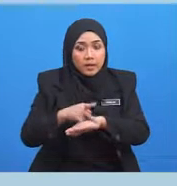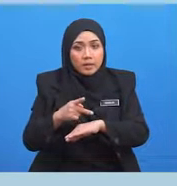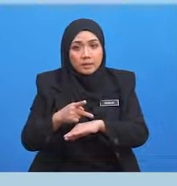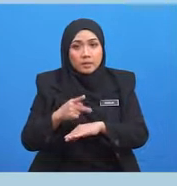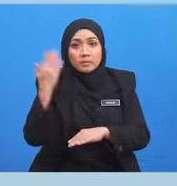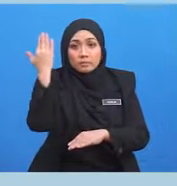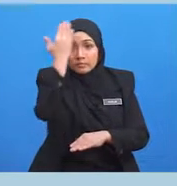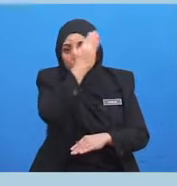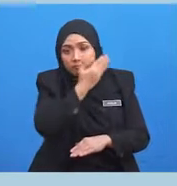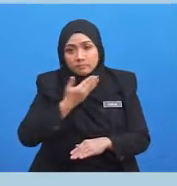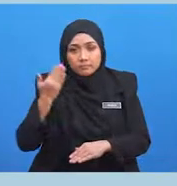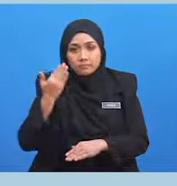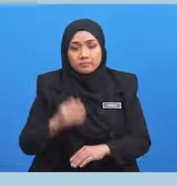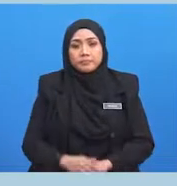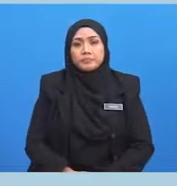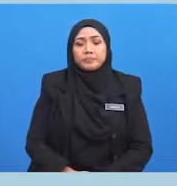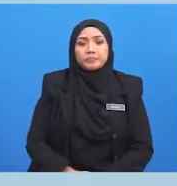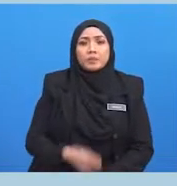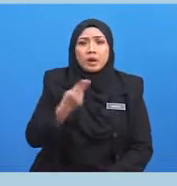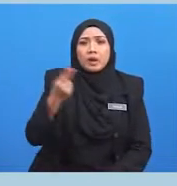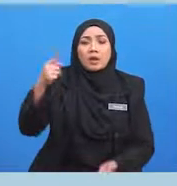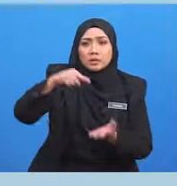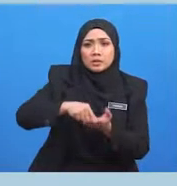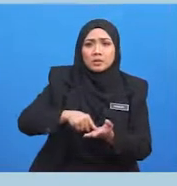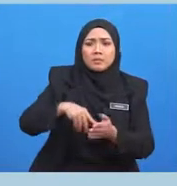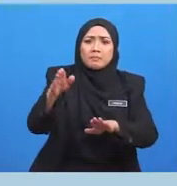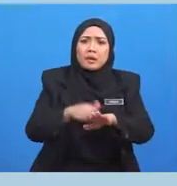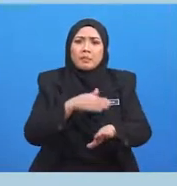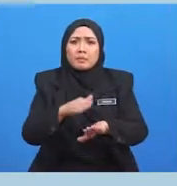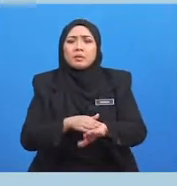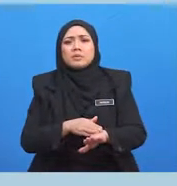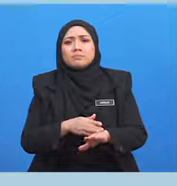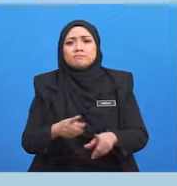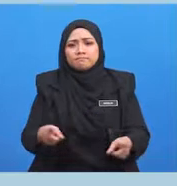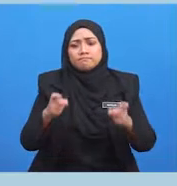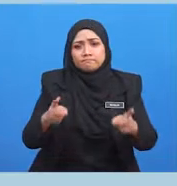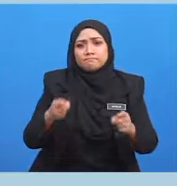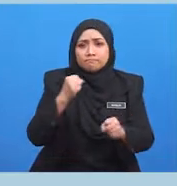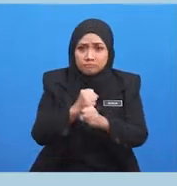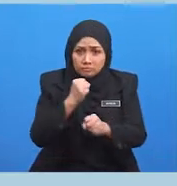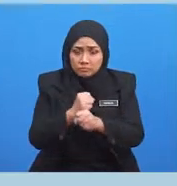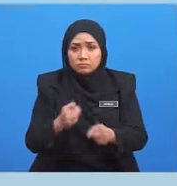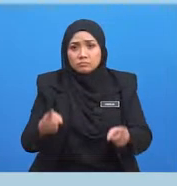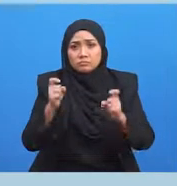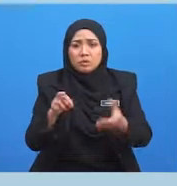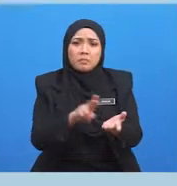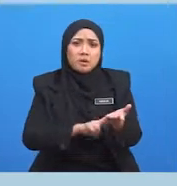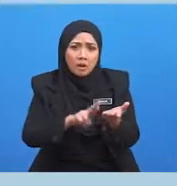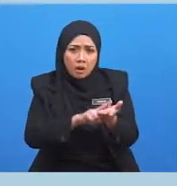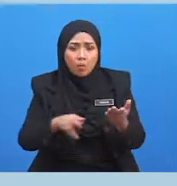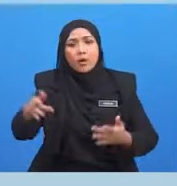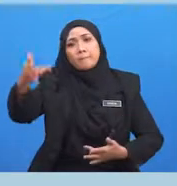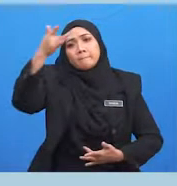memakai pelindung muka. Hal ini melambatkan kelancaran kerja merawat